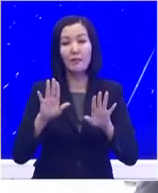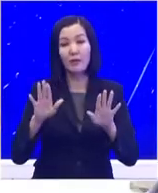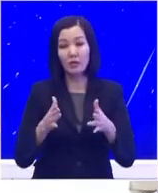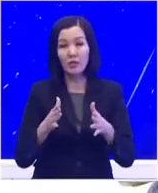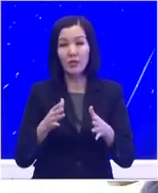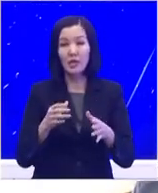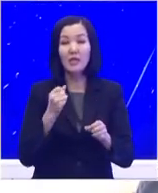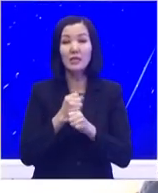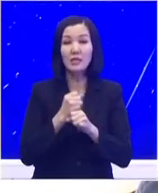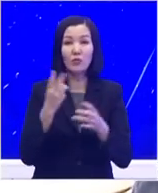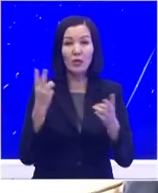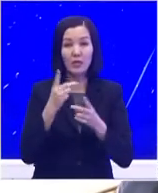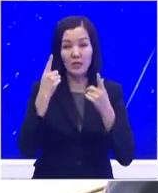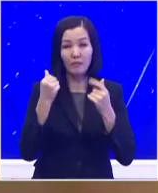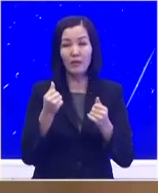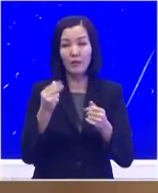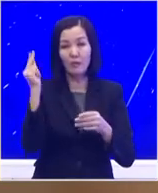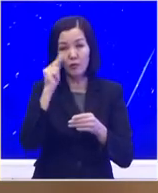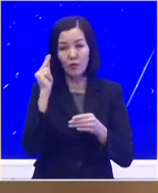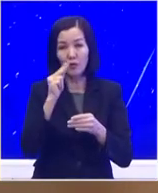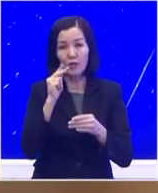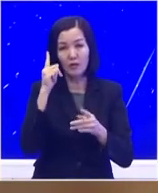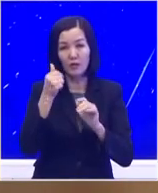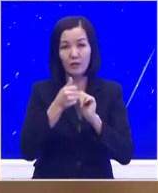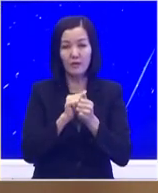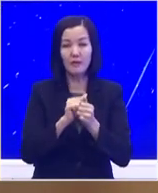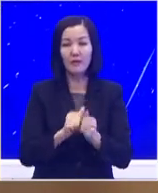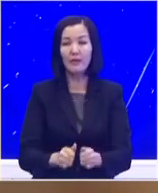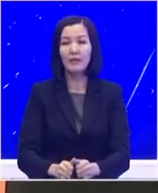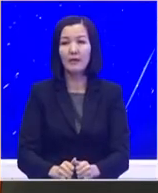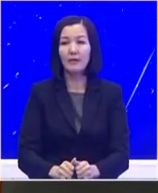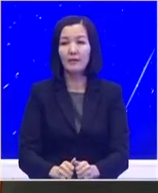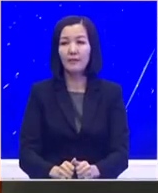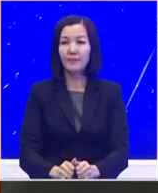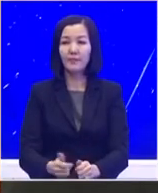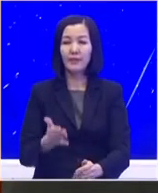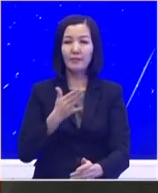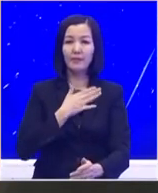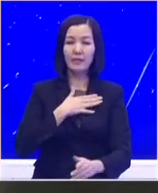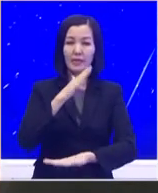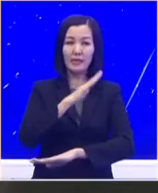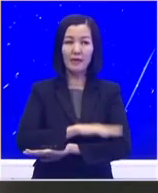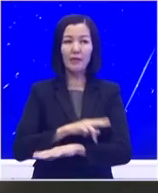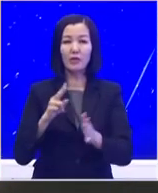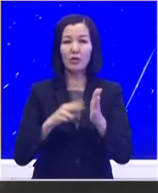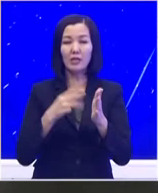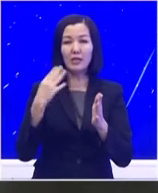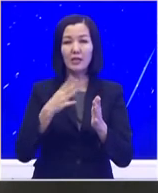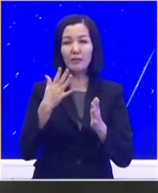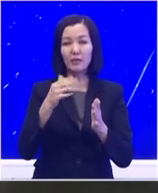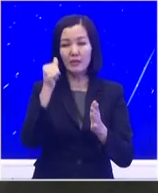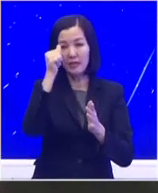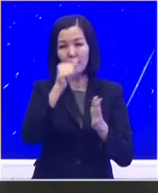жағдайда өзін қалай ұстау керектігін білді, үйренгендерін өздері де байқап көрді. бізде сабағы 7:45-те басталады.